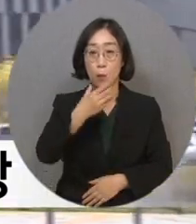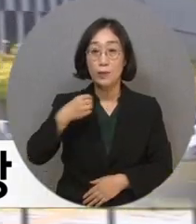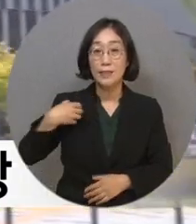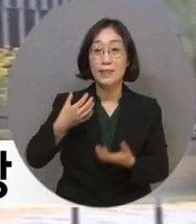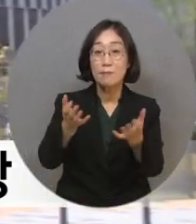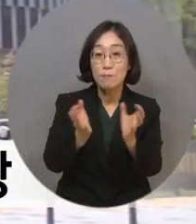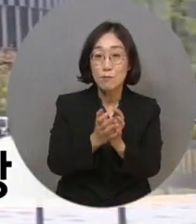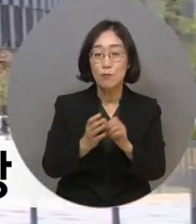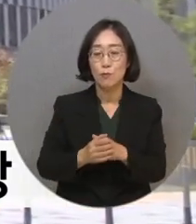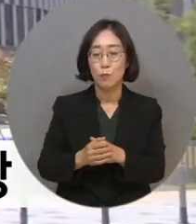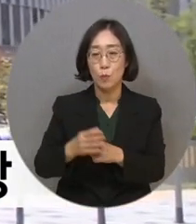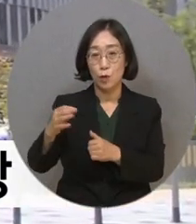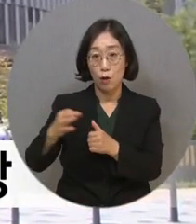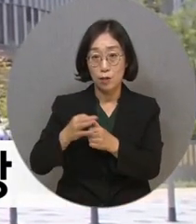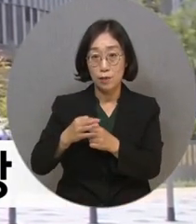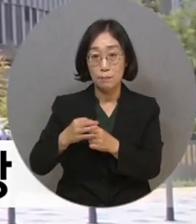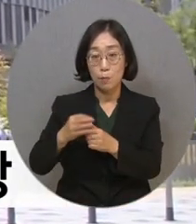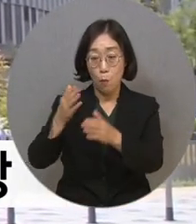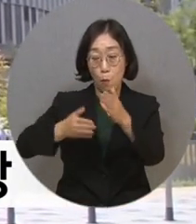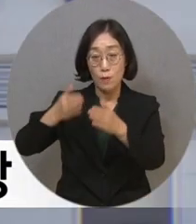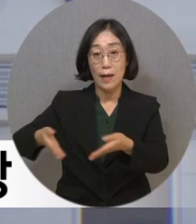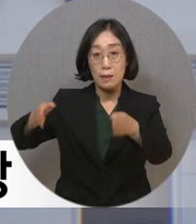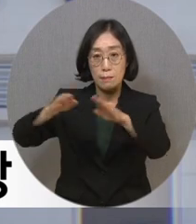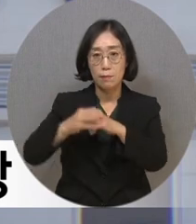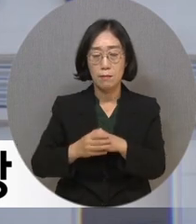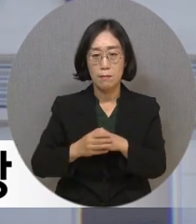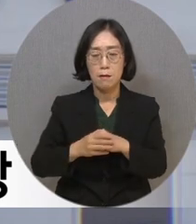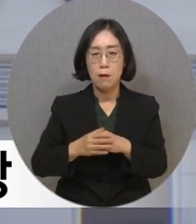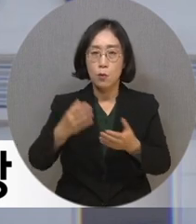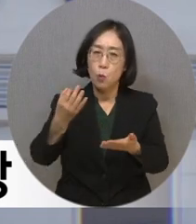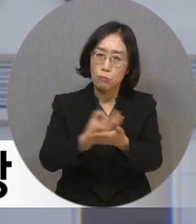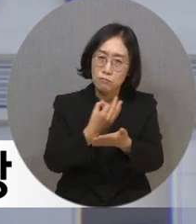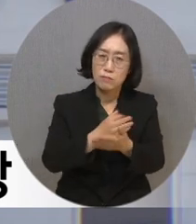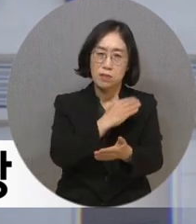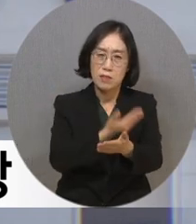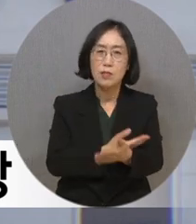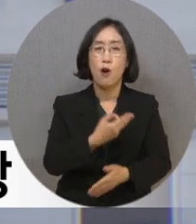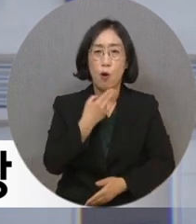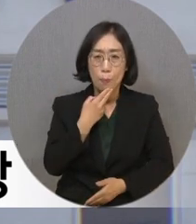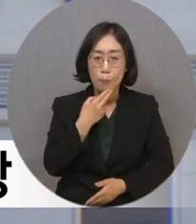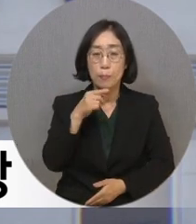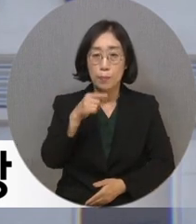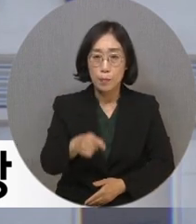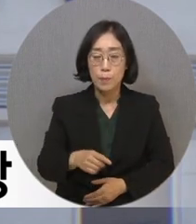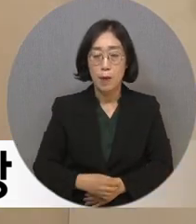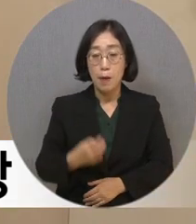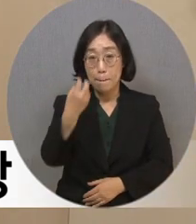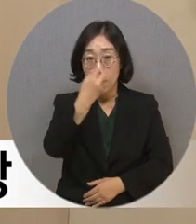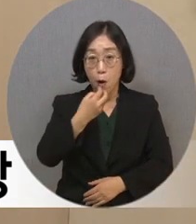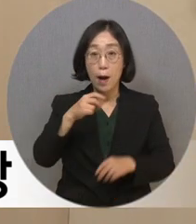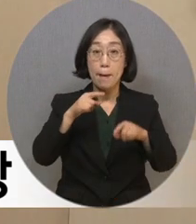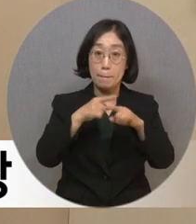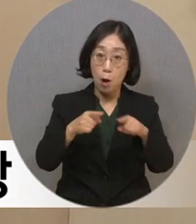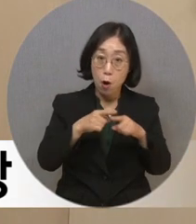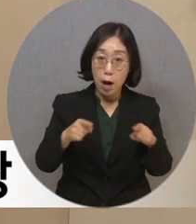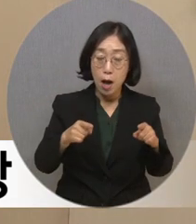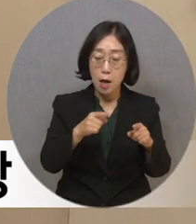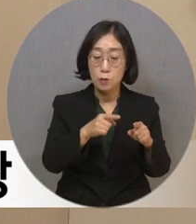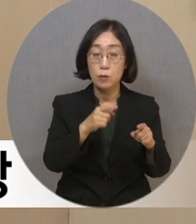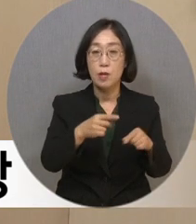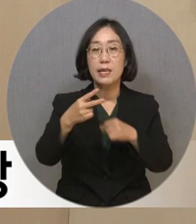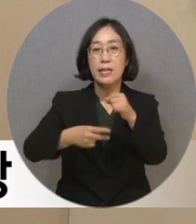보건복지부와 국민연금공단은 근로능력 없음인 기초수급자의 근로능력평가 주기를 최대 2년